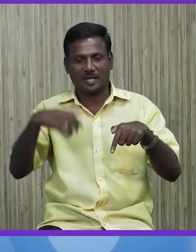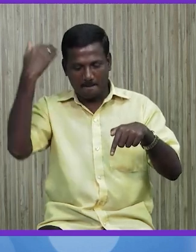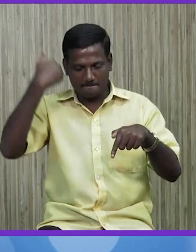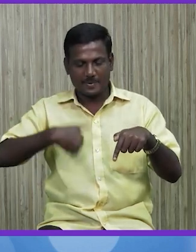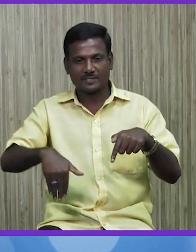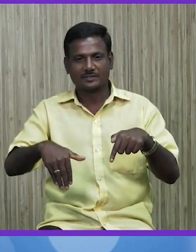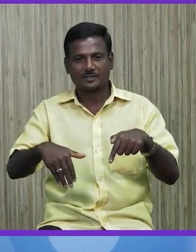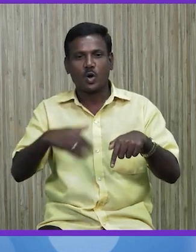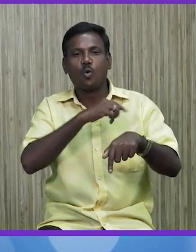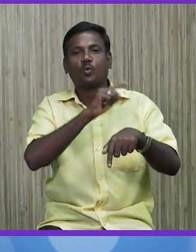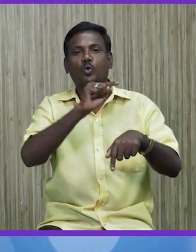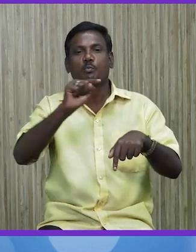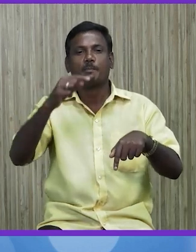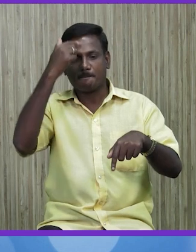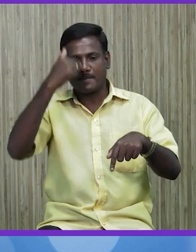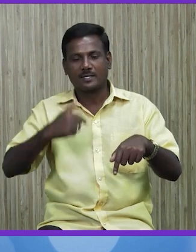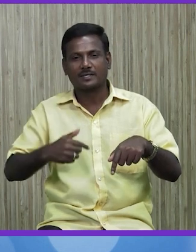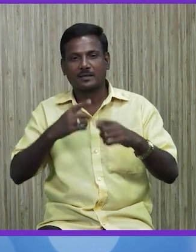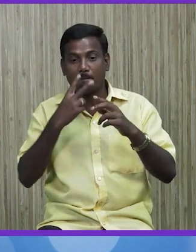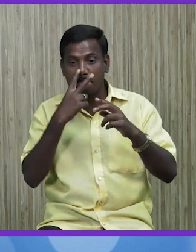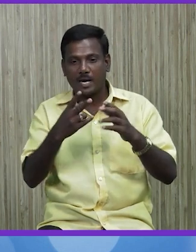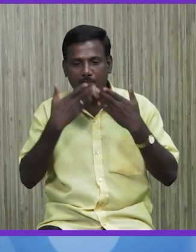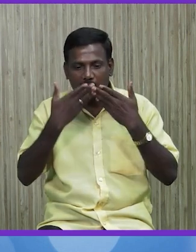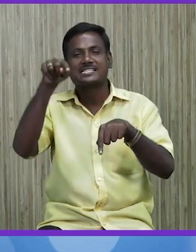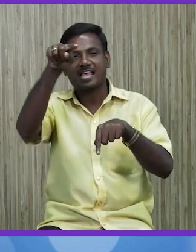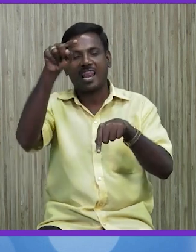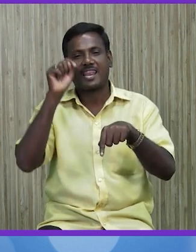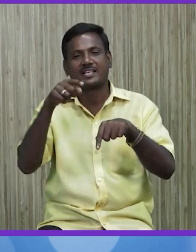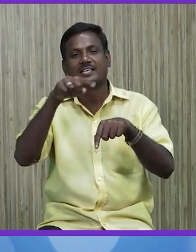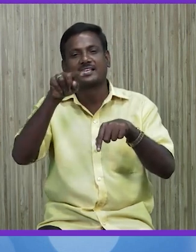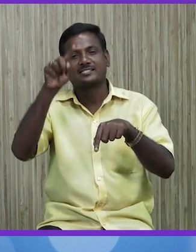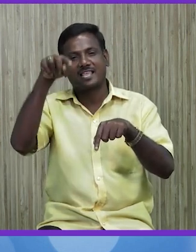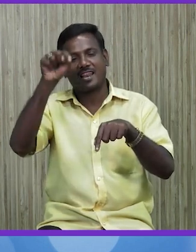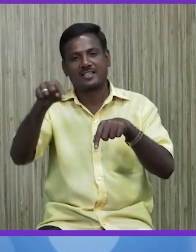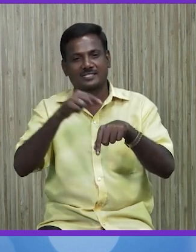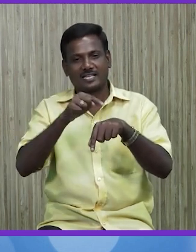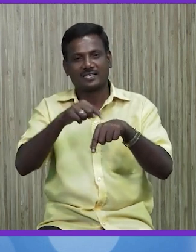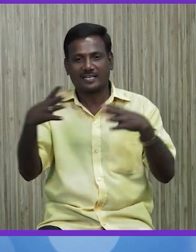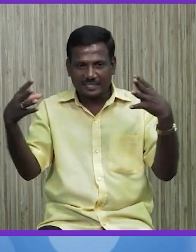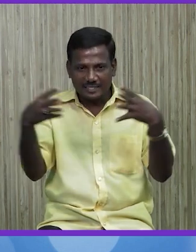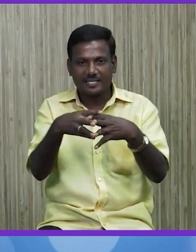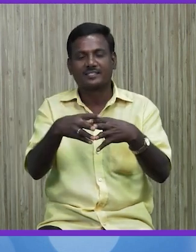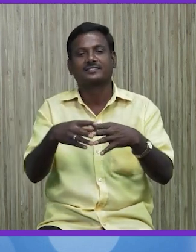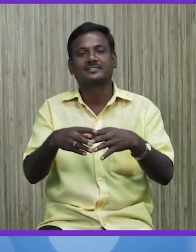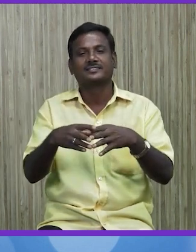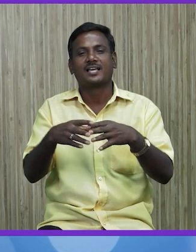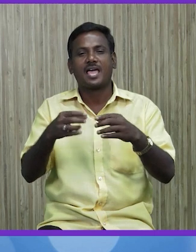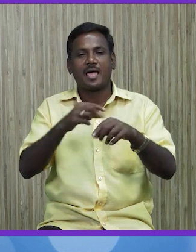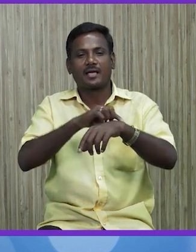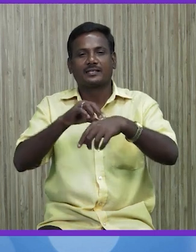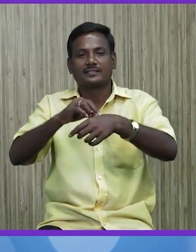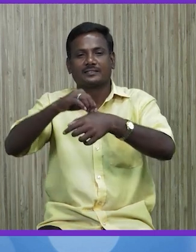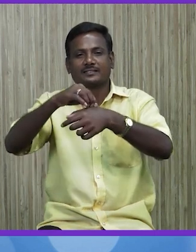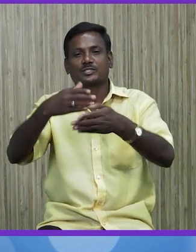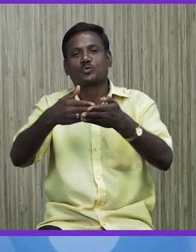ஒருப்பு மண்டலங்களைப்பட்றி காண இருக்கின்றோம். செலகில் இனைத்து தिசுக்களை